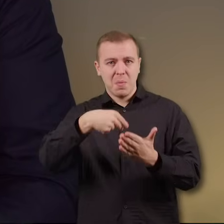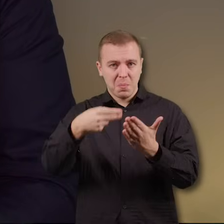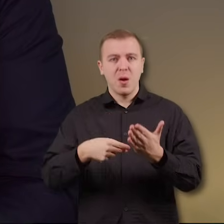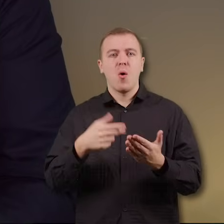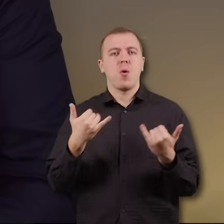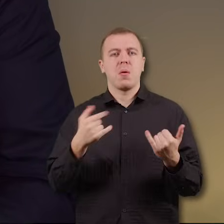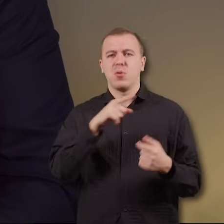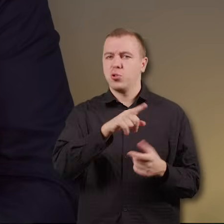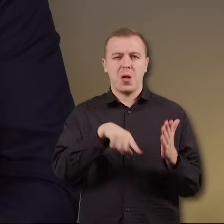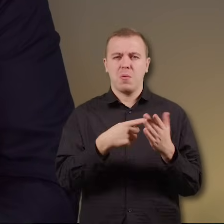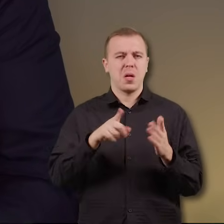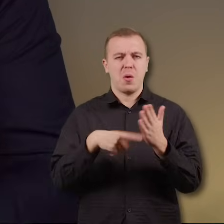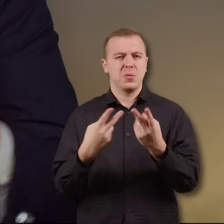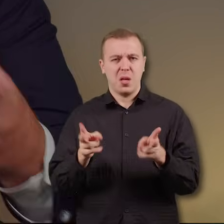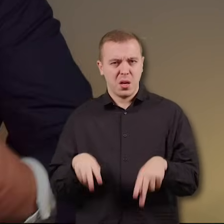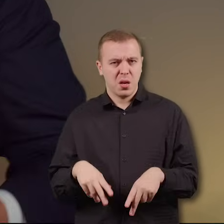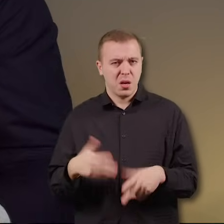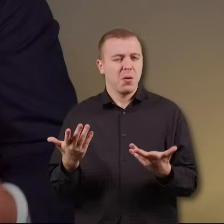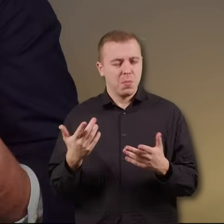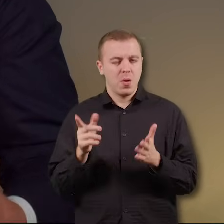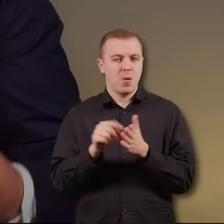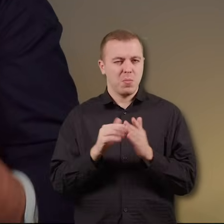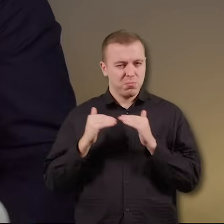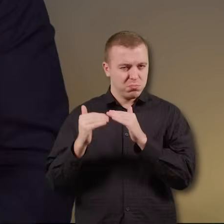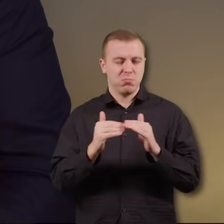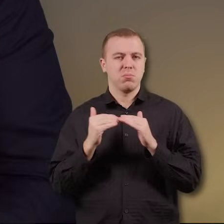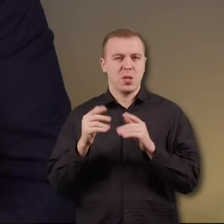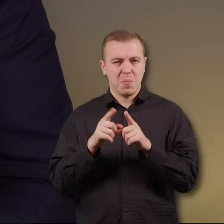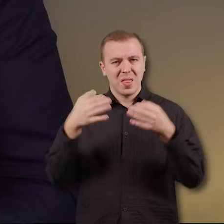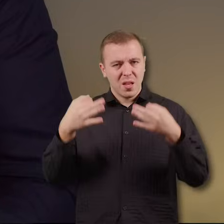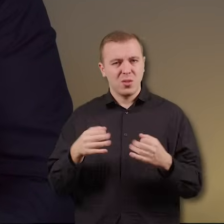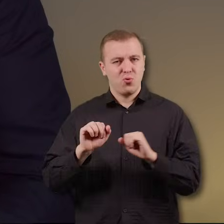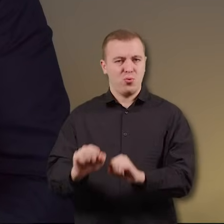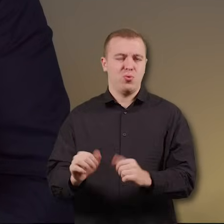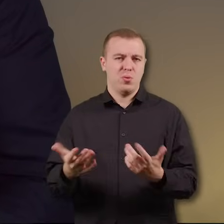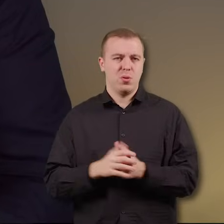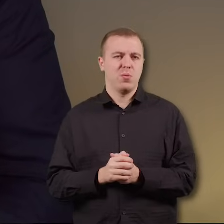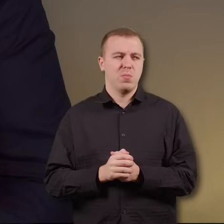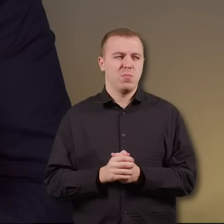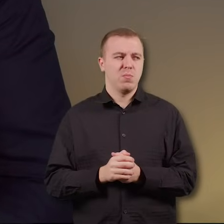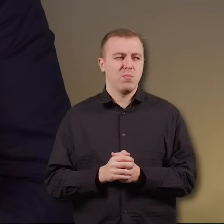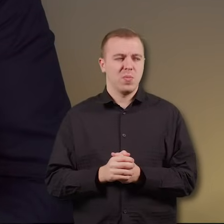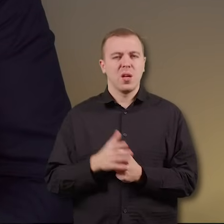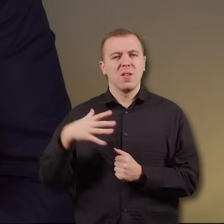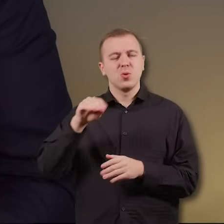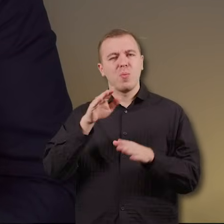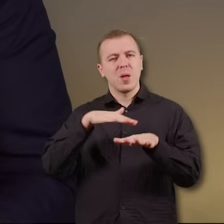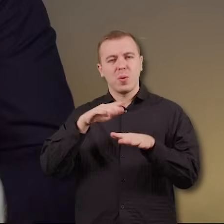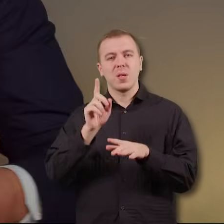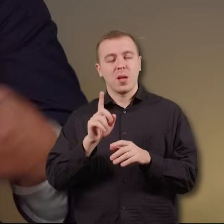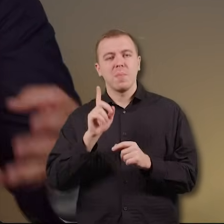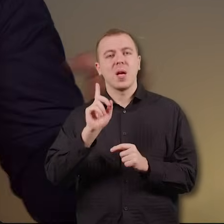dabar šito klausimu nesiklausim. Kažkaip turėtų visų žmonių teisės būti gerbtinos, ne tik vienos bendruomenės,